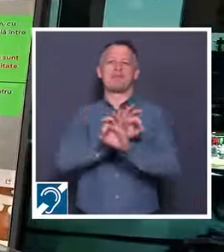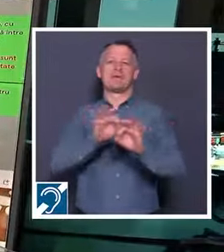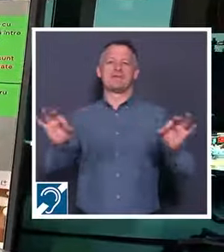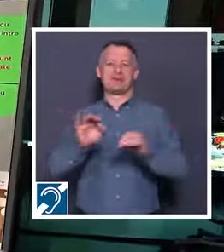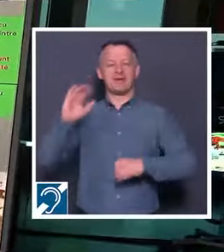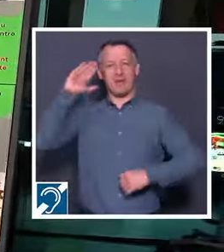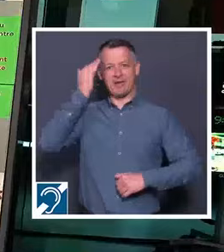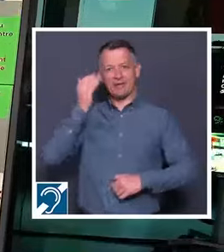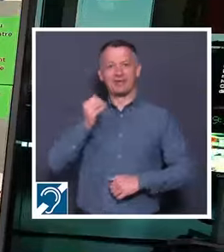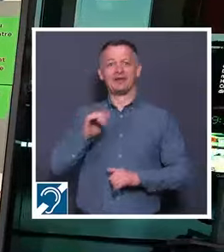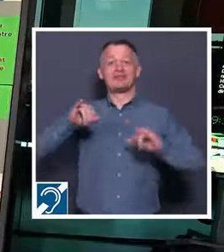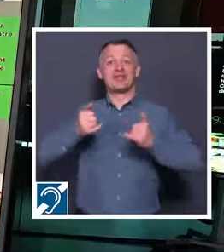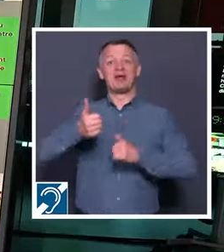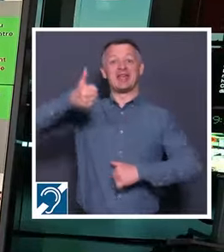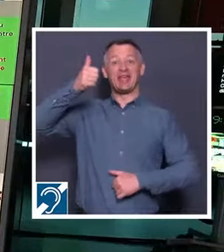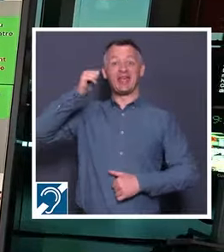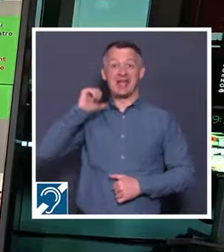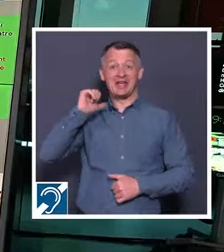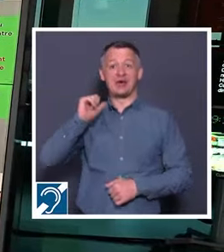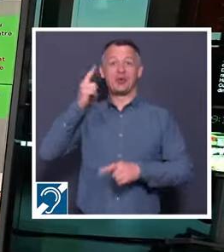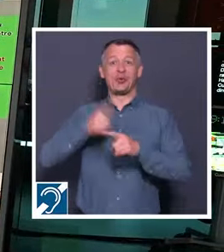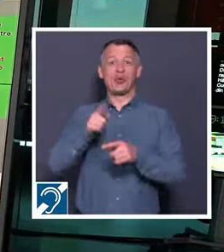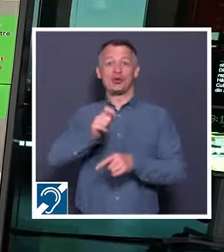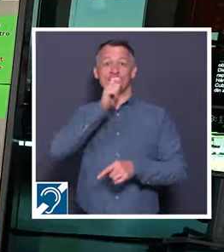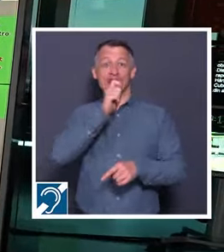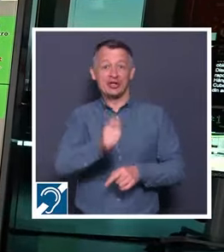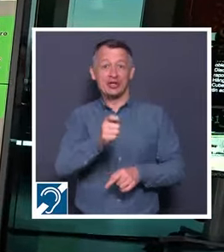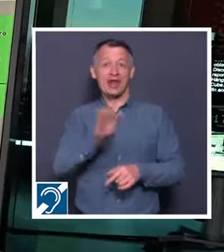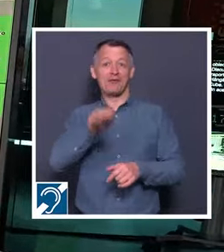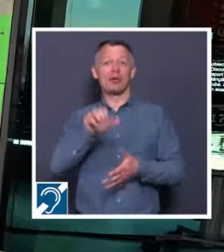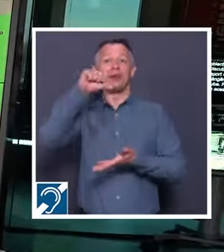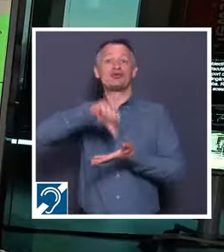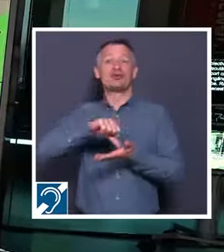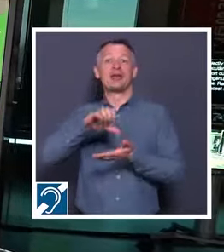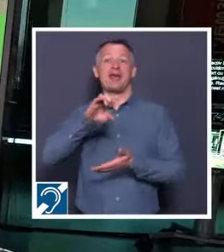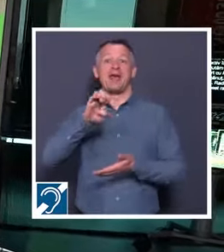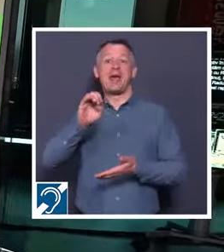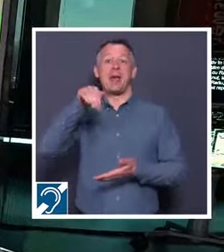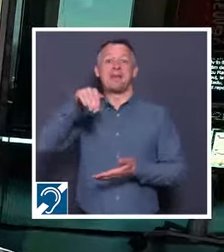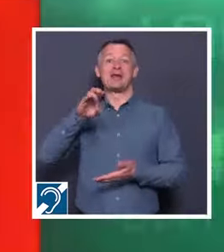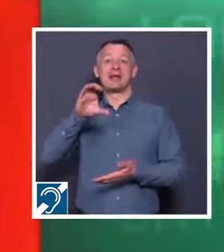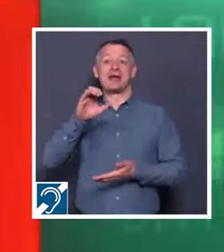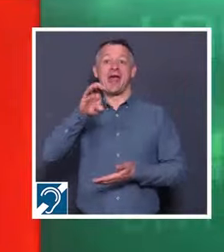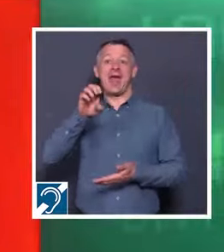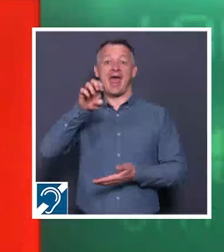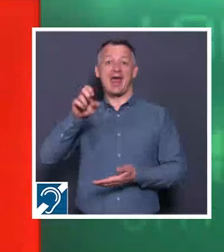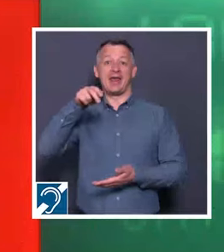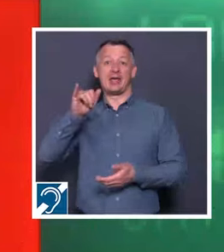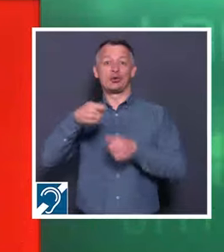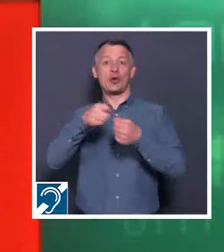un episod de ieri, cu o știre ce l-a avut în centru pe Emeri Chienei. Toată presa s-a grăbit să